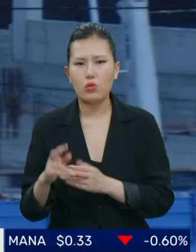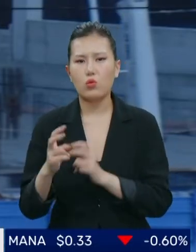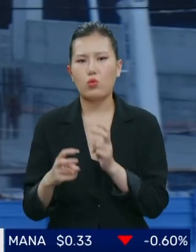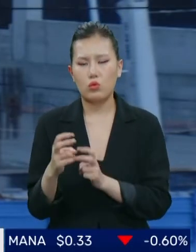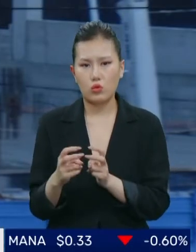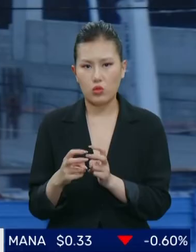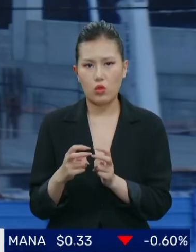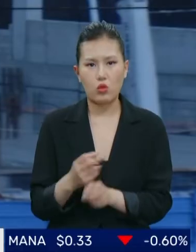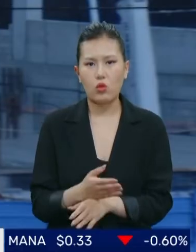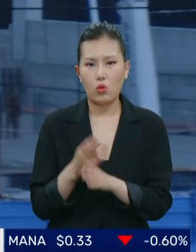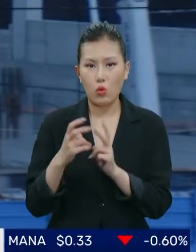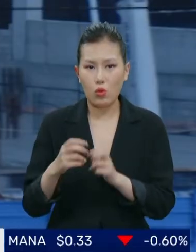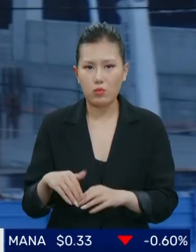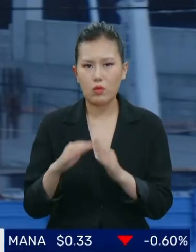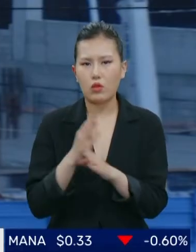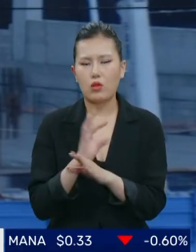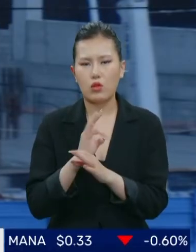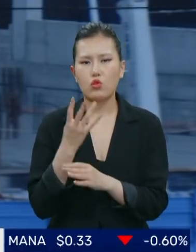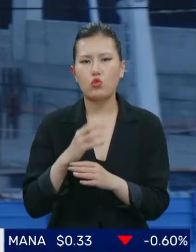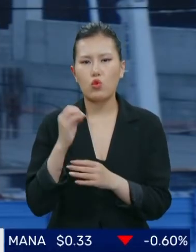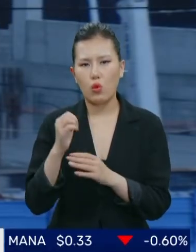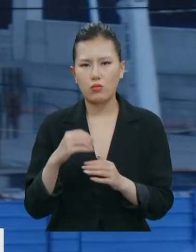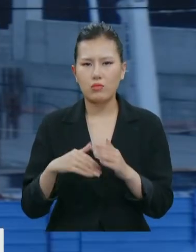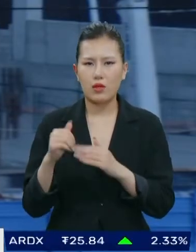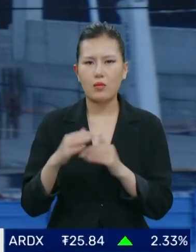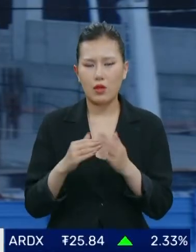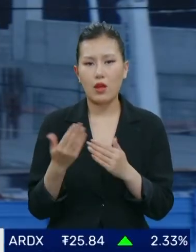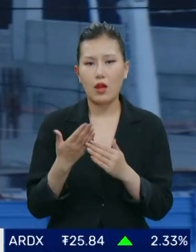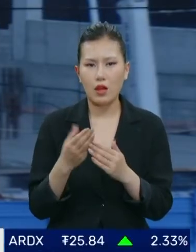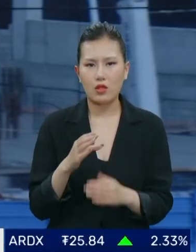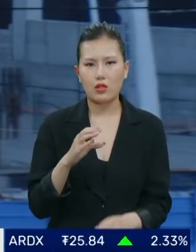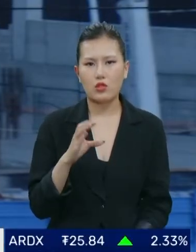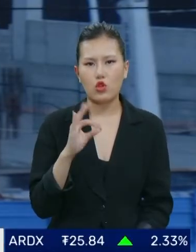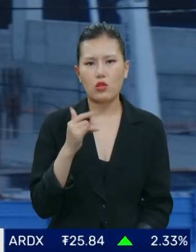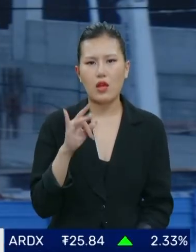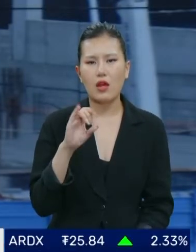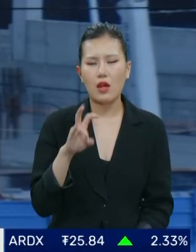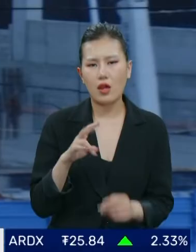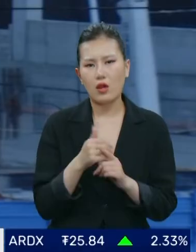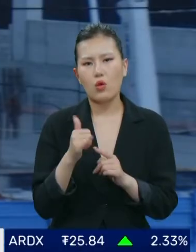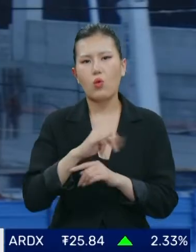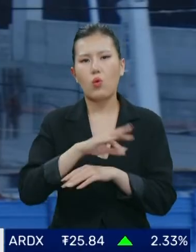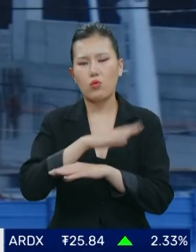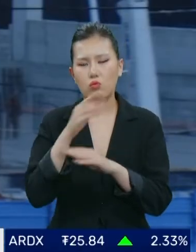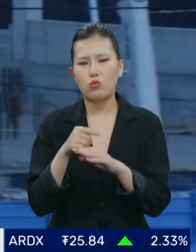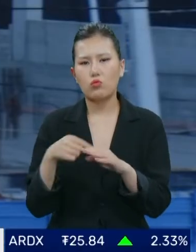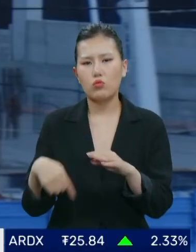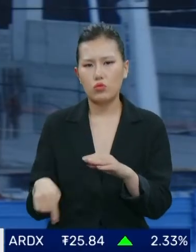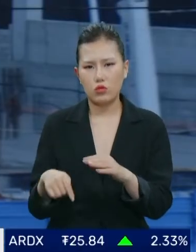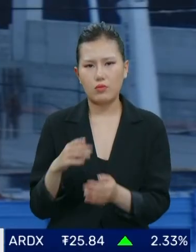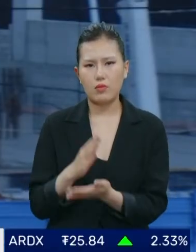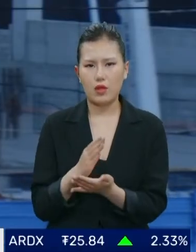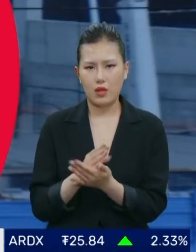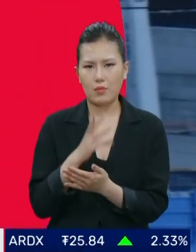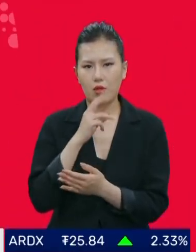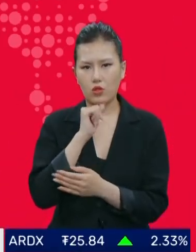хувьтай явагдаж байгаа юм байна. Сонгонд хайрхан уулын зүүн бэлд бүтээн байгуулалт хийж байгаа газраас хийсэн сурвалжлагыг одоо үзүүлье.